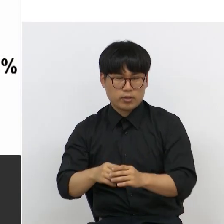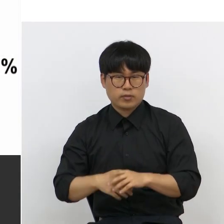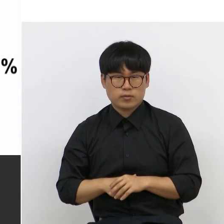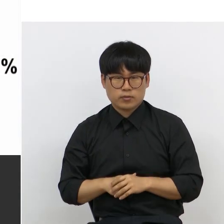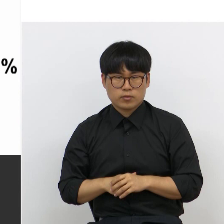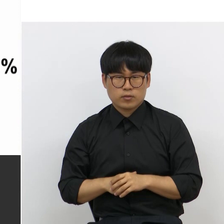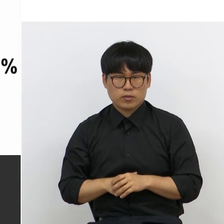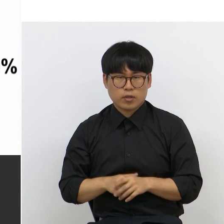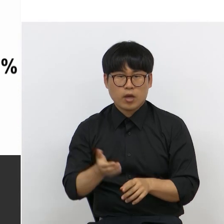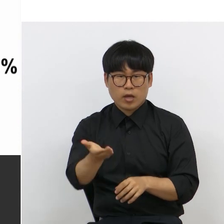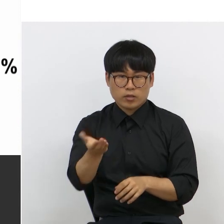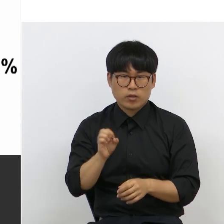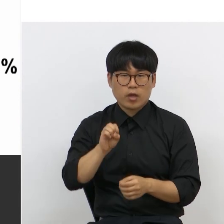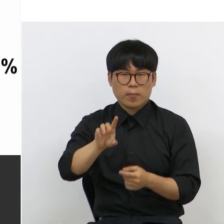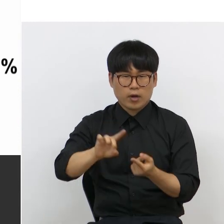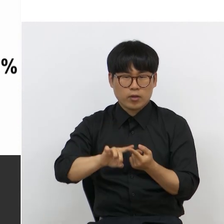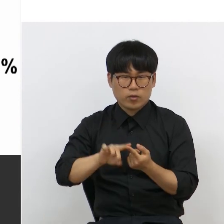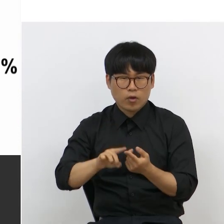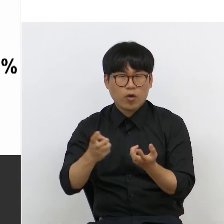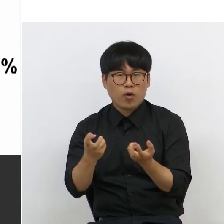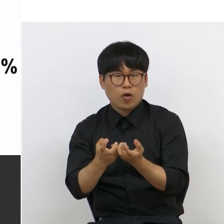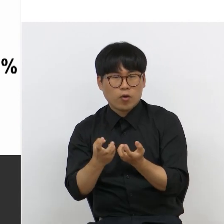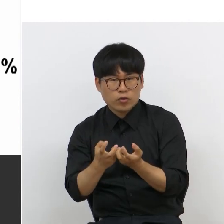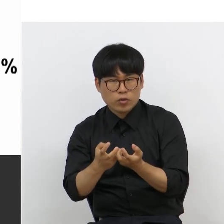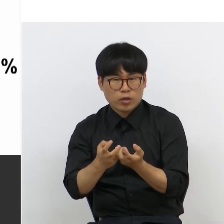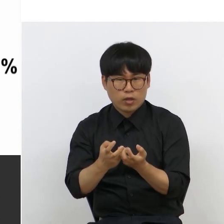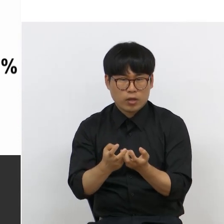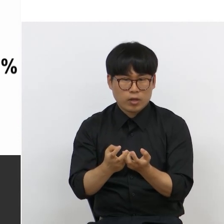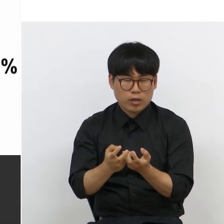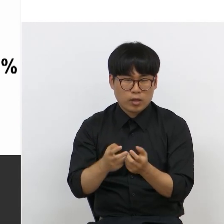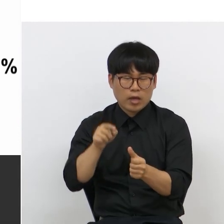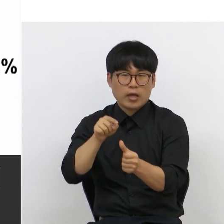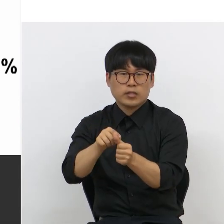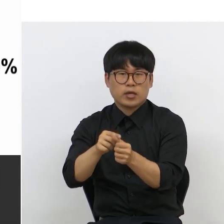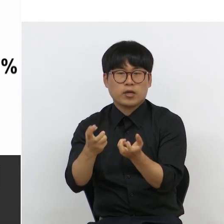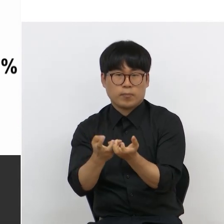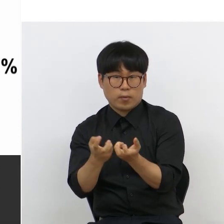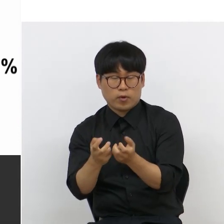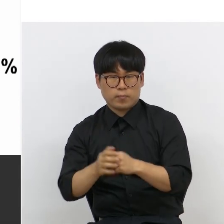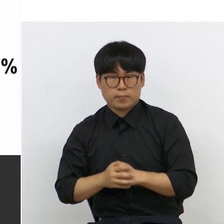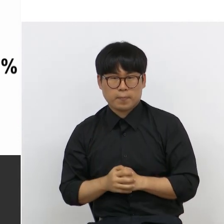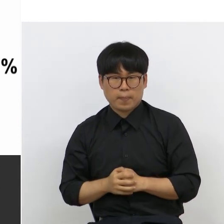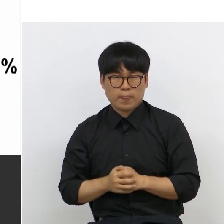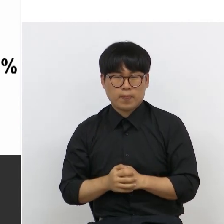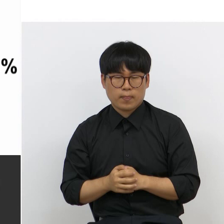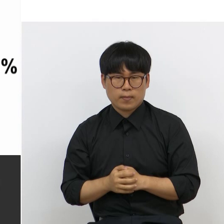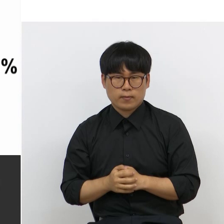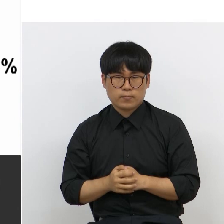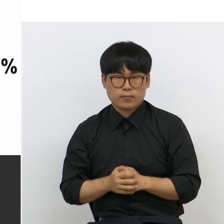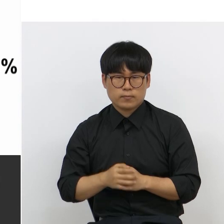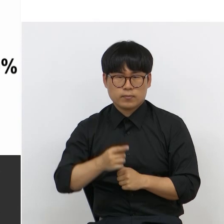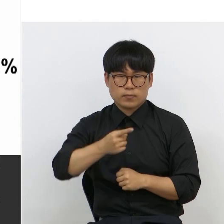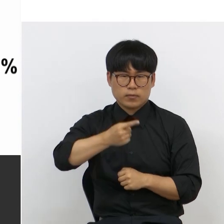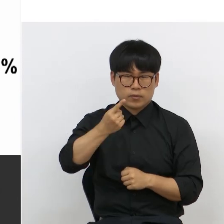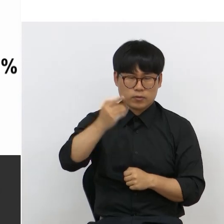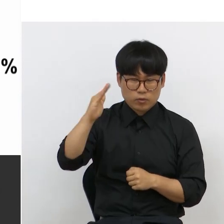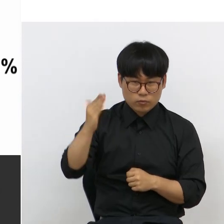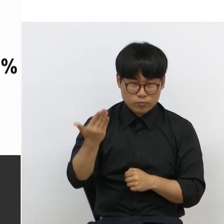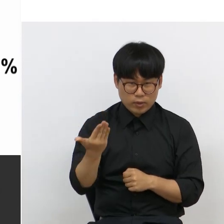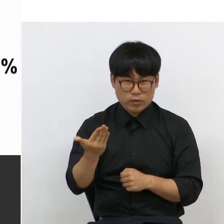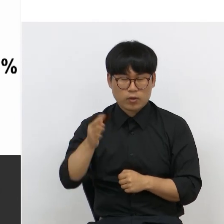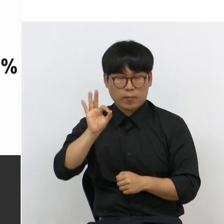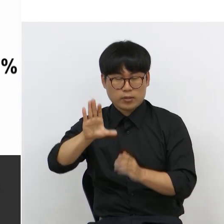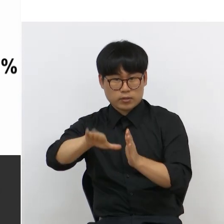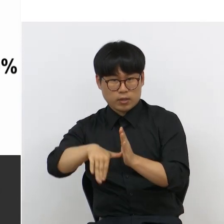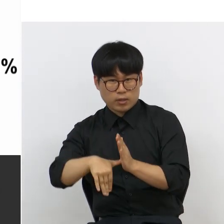소리를 어떻게 어음 처리 기술을 하고 어떻게 자극하는 방법을 쓰느냐. 이것이 아까 제가 1991년도에 논문을